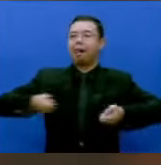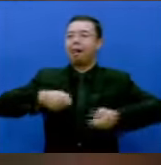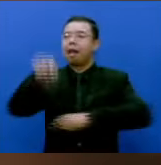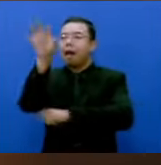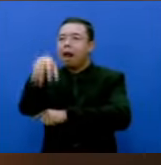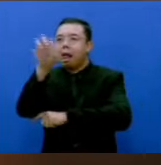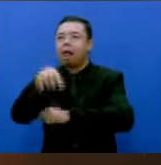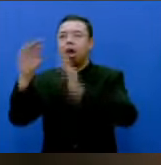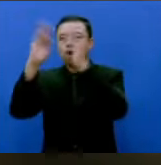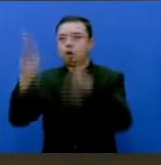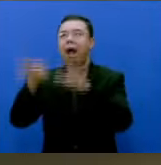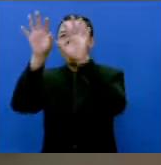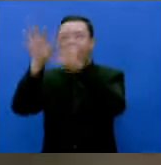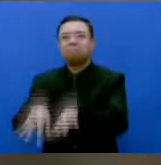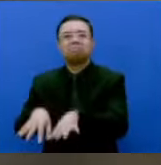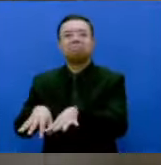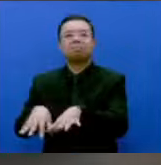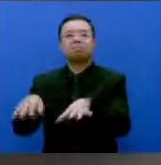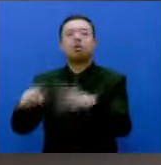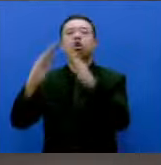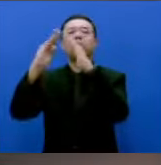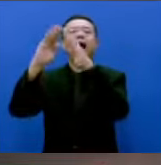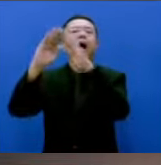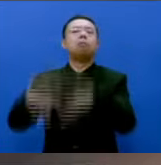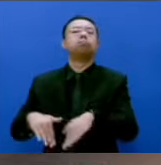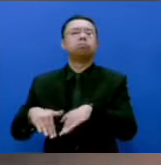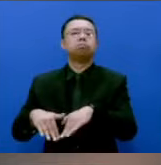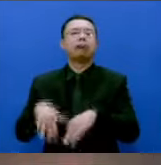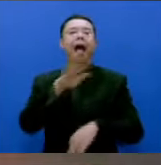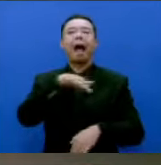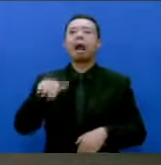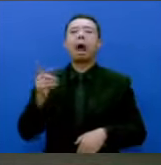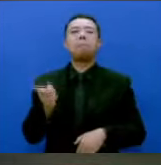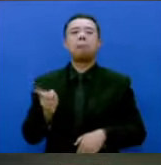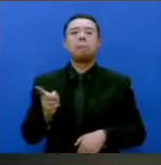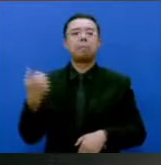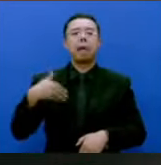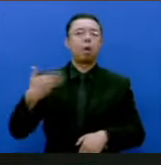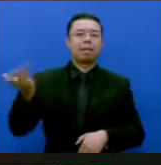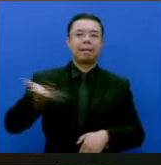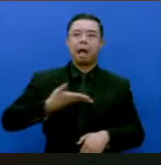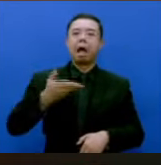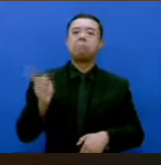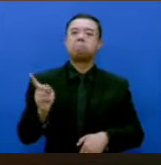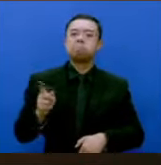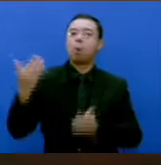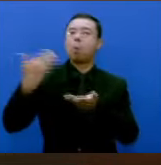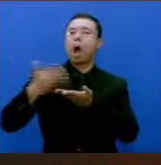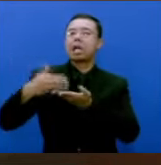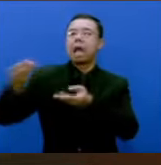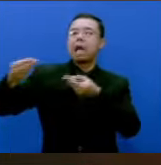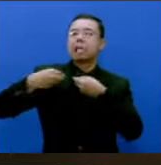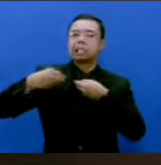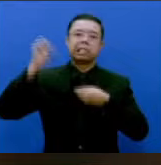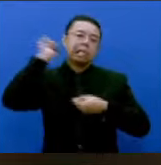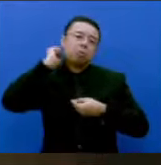Malang, Jawa Timur. Penghancuran rumah dilakukan oleh seorang anak karena tidak mendapatkan warisan dari sang